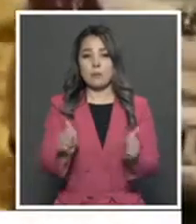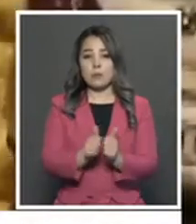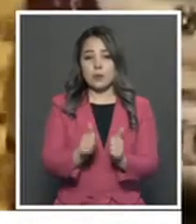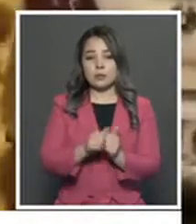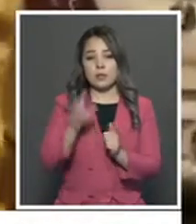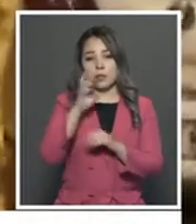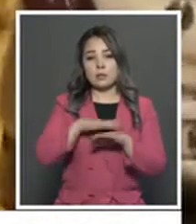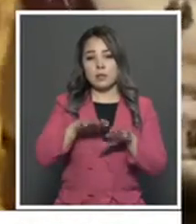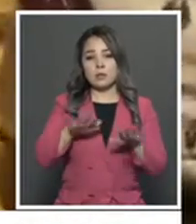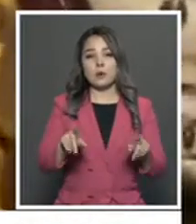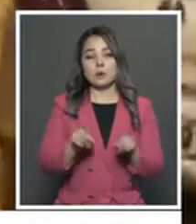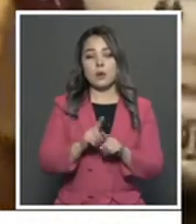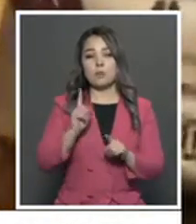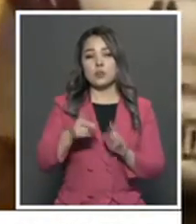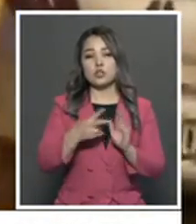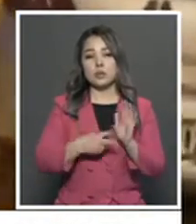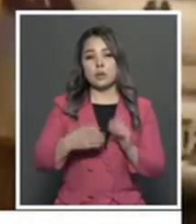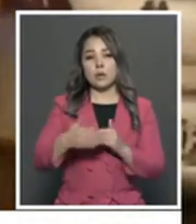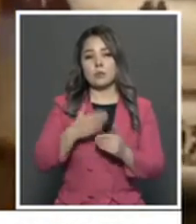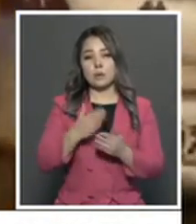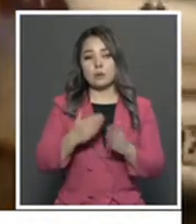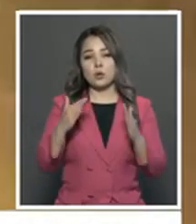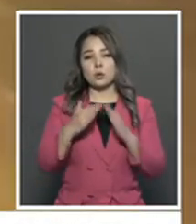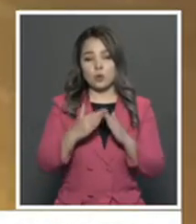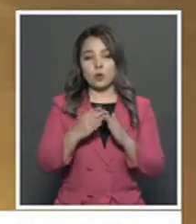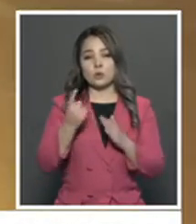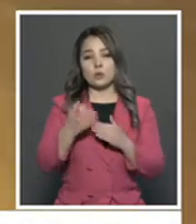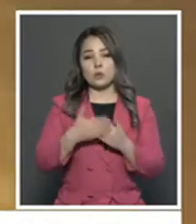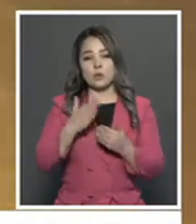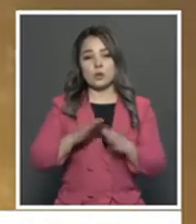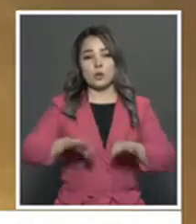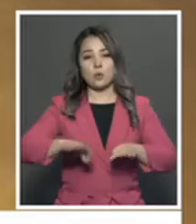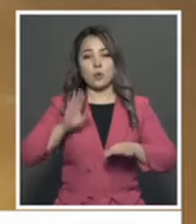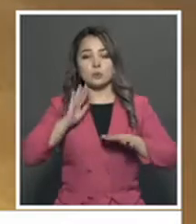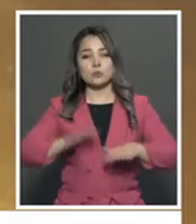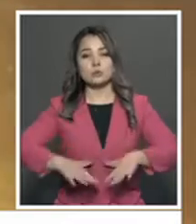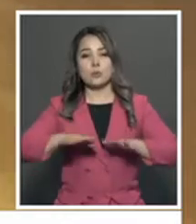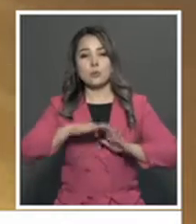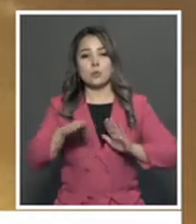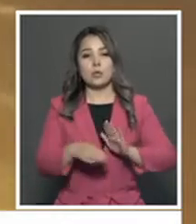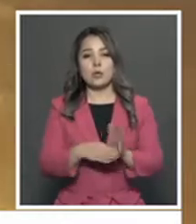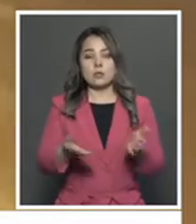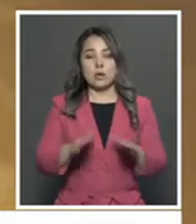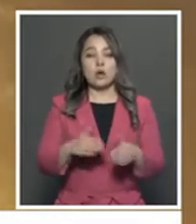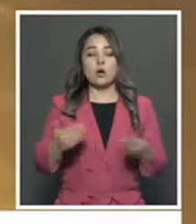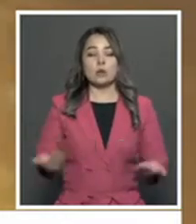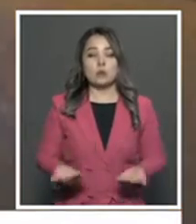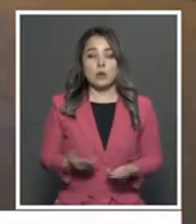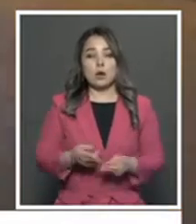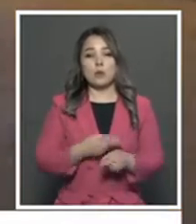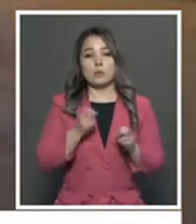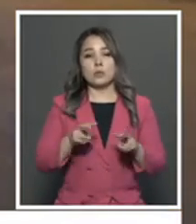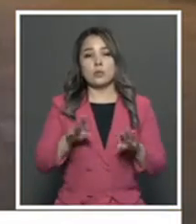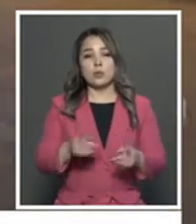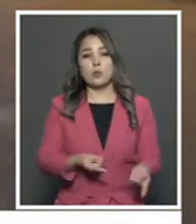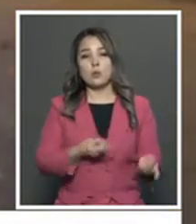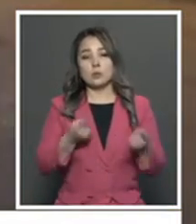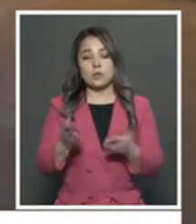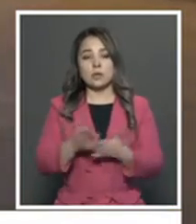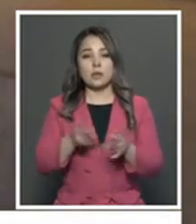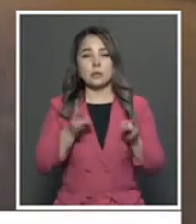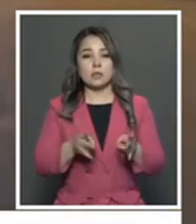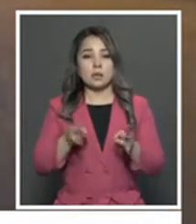маңайындағы елді мекендерде 1700-ден астам үй мен жүздеген көлікті су басқан. Тұрғындар қауіпсіз жерге көшірілді. Қазір апаттан